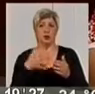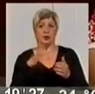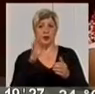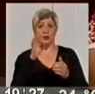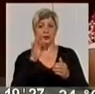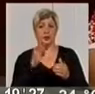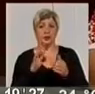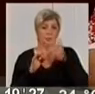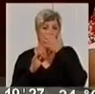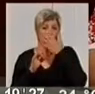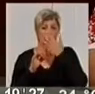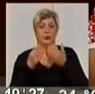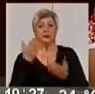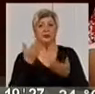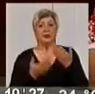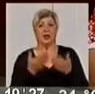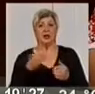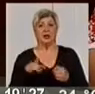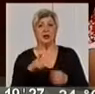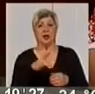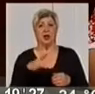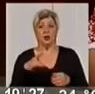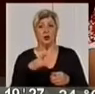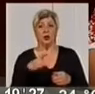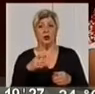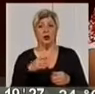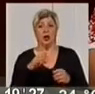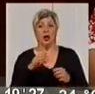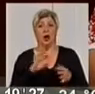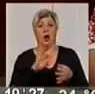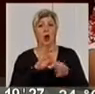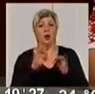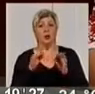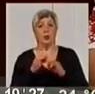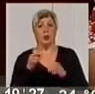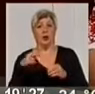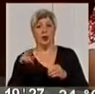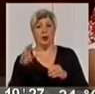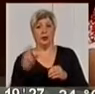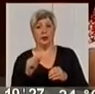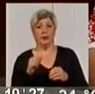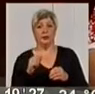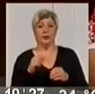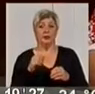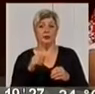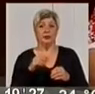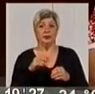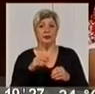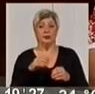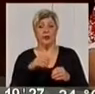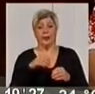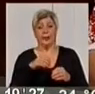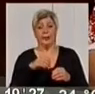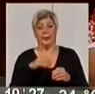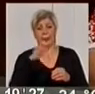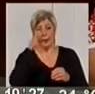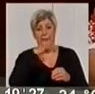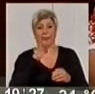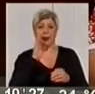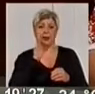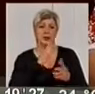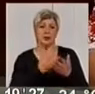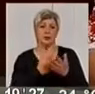якщо районна олімпіада чи там міська. 50%. Оце діти обдаровані або відмінники, батьки сплачують певну суму. І то